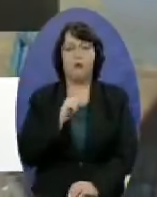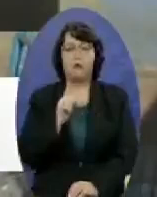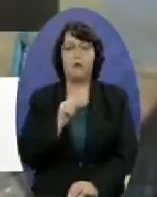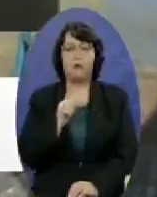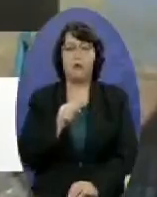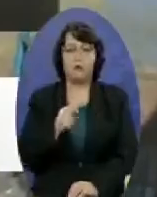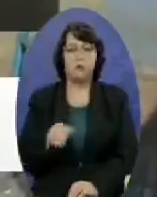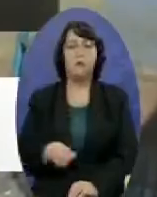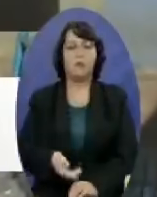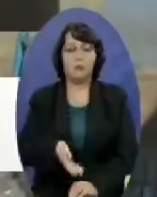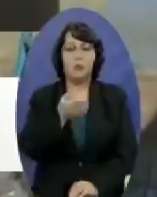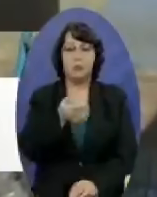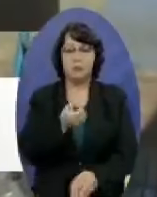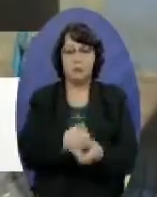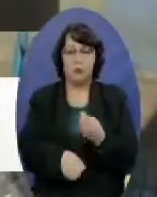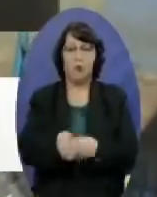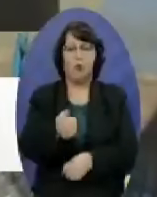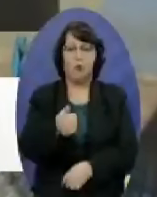Бид үү?